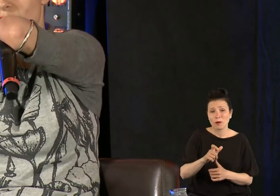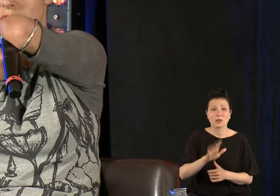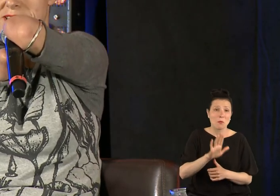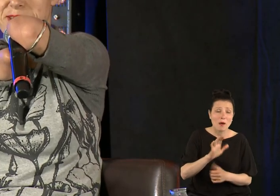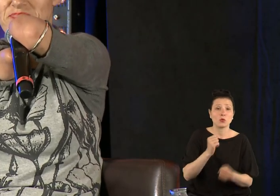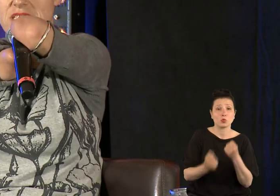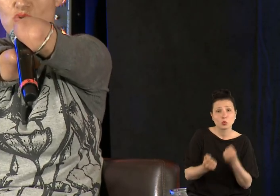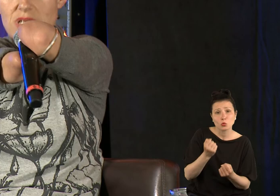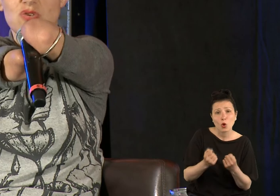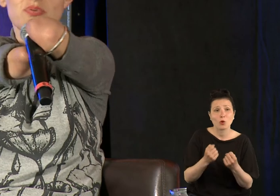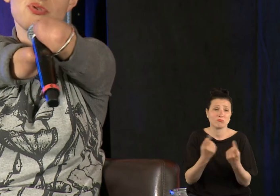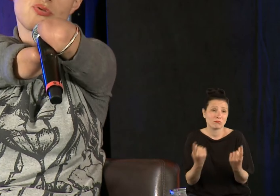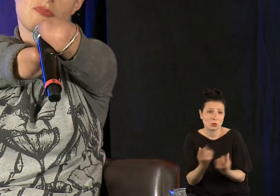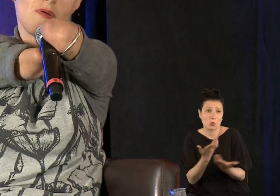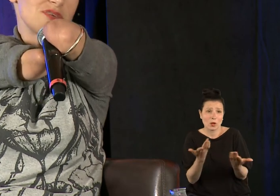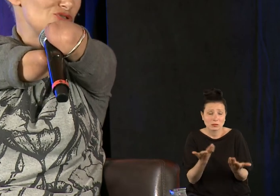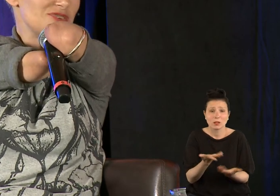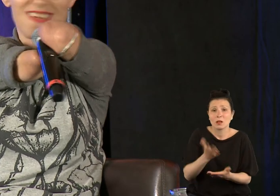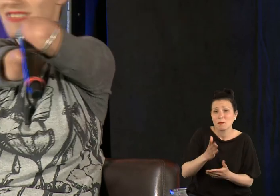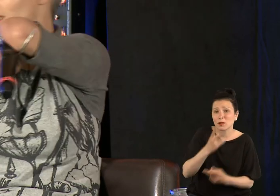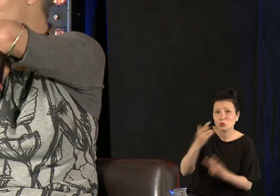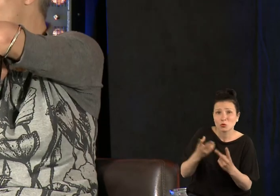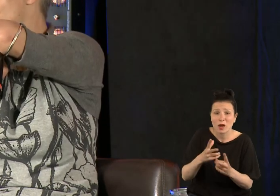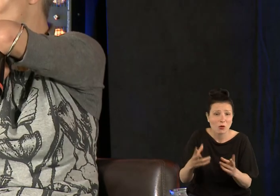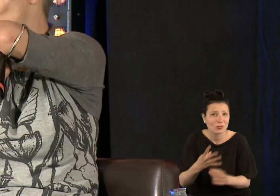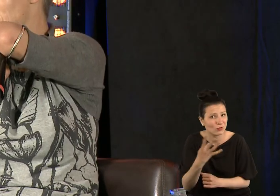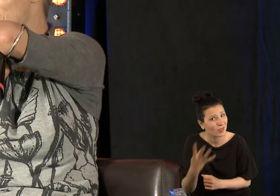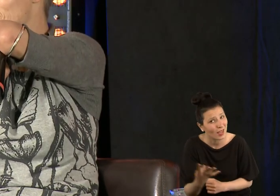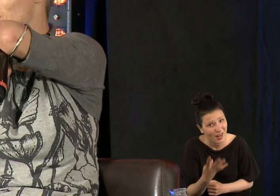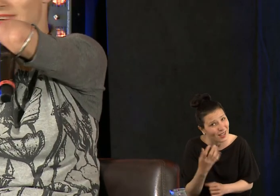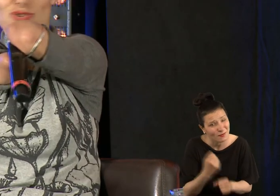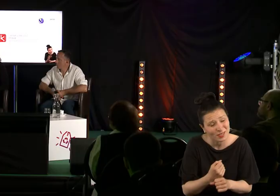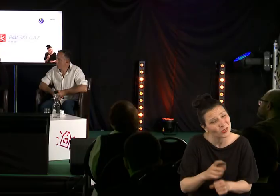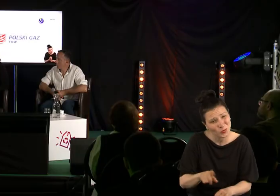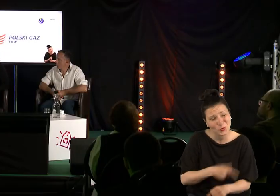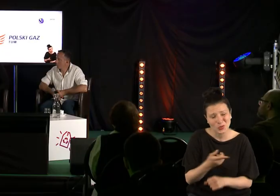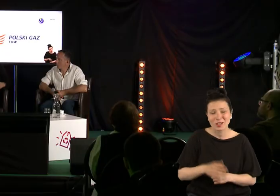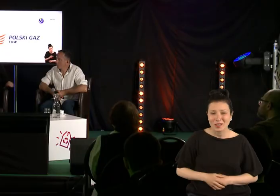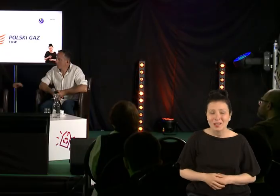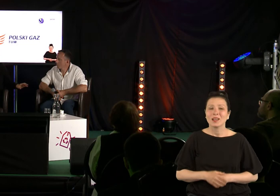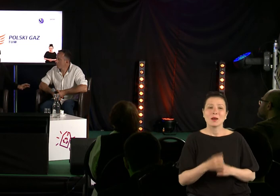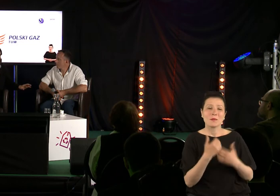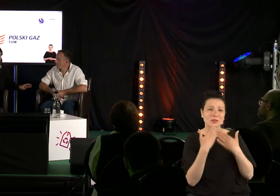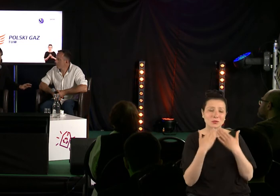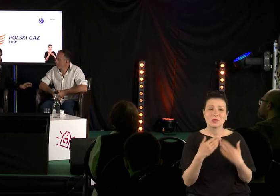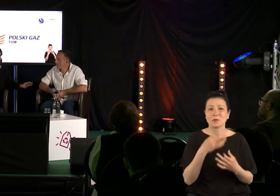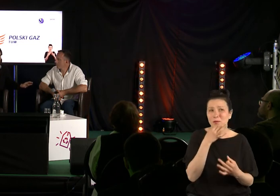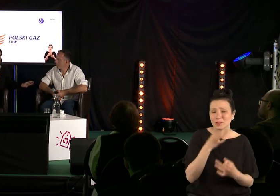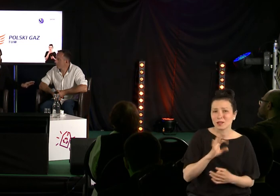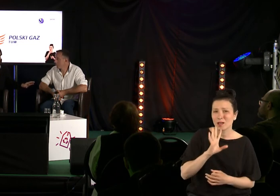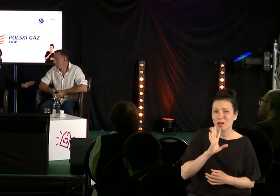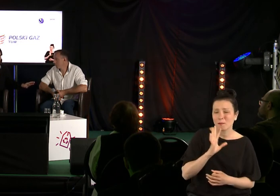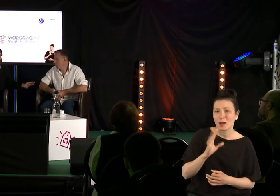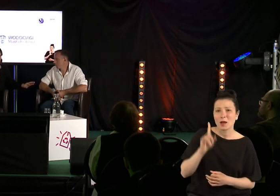utrudnioną sytuacją będzie szukała nie 4 lata, a dłużej. Ja bardzo dziękuję za to pytanie, ale chyba panie